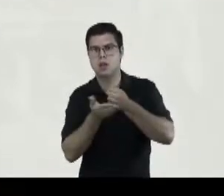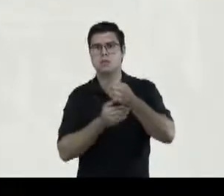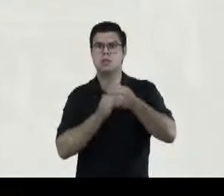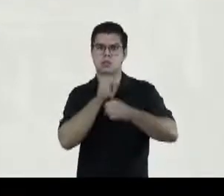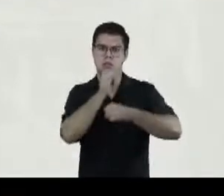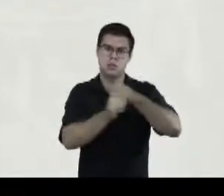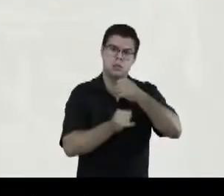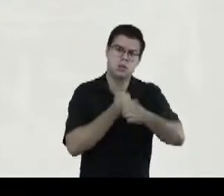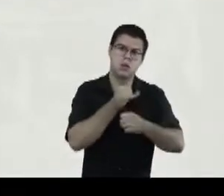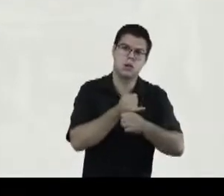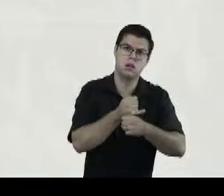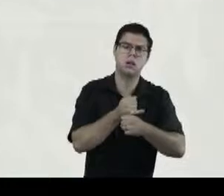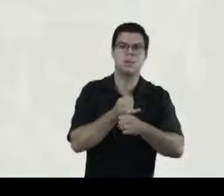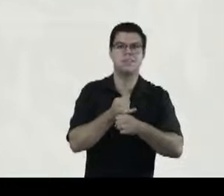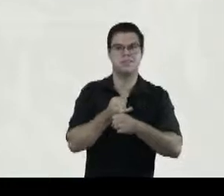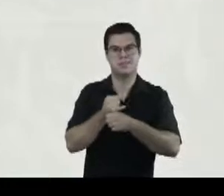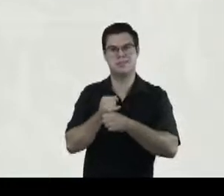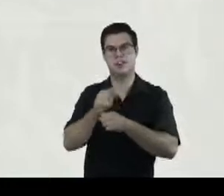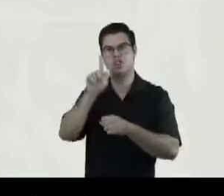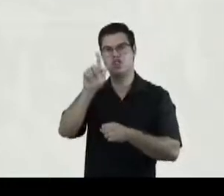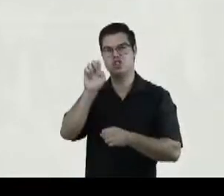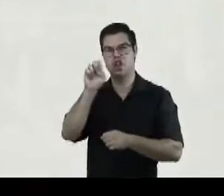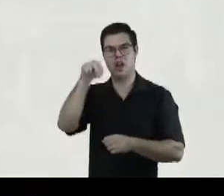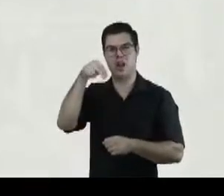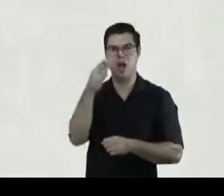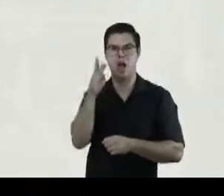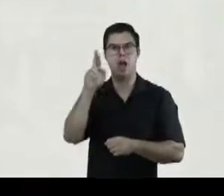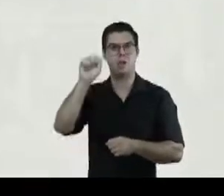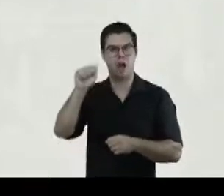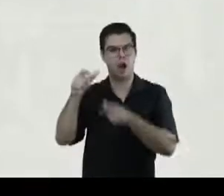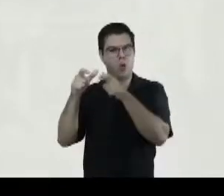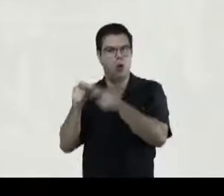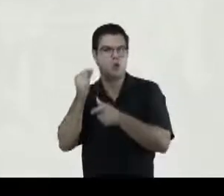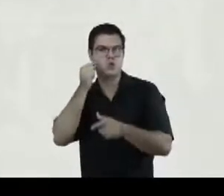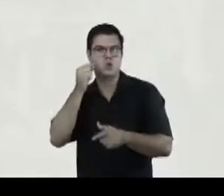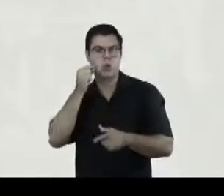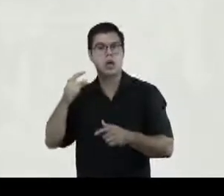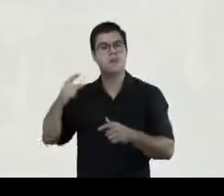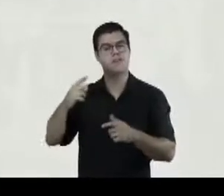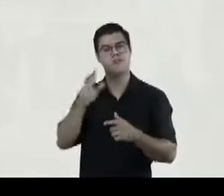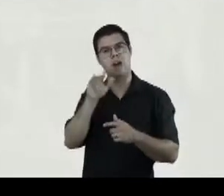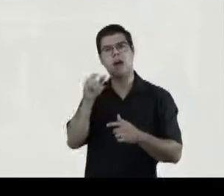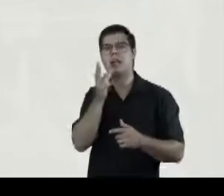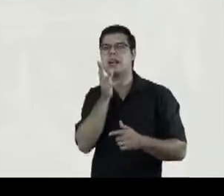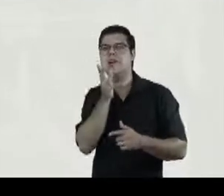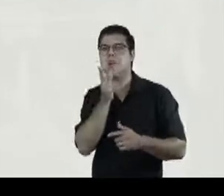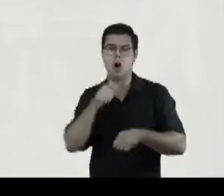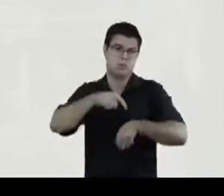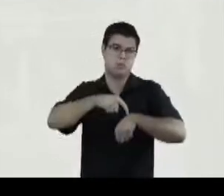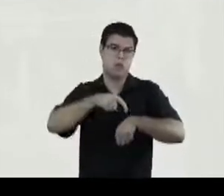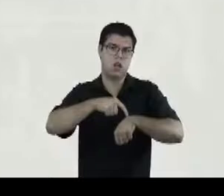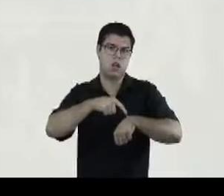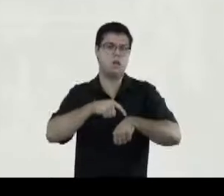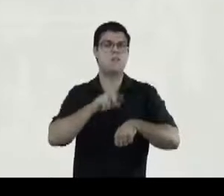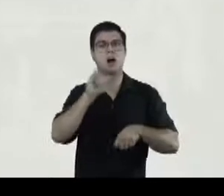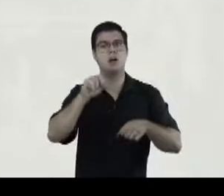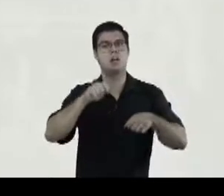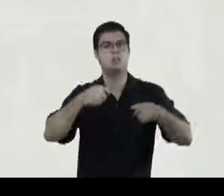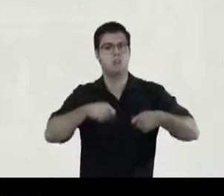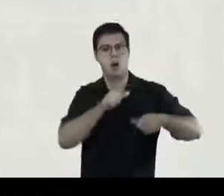auront changé leur site internet 3-4 fois, est-ce que ça y sera encore? Je ne sais pas. Lyon 15-16 était un site